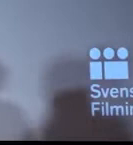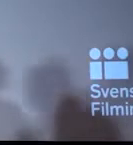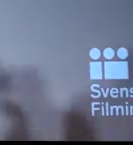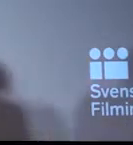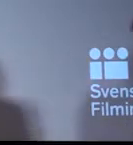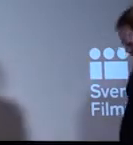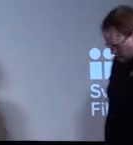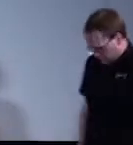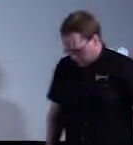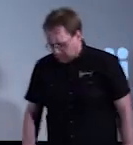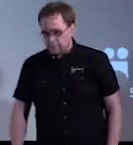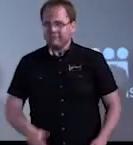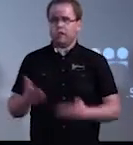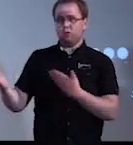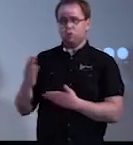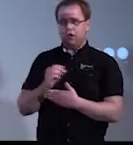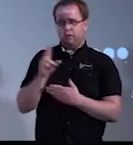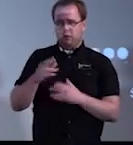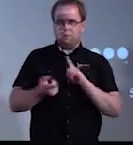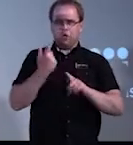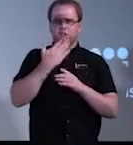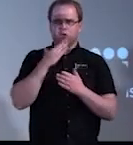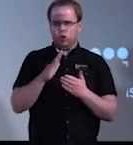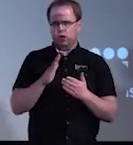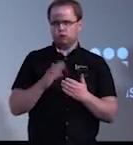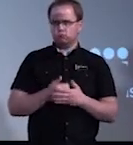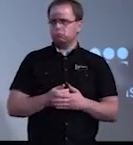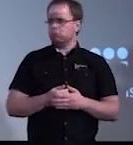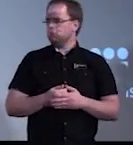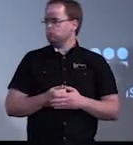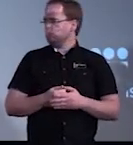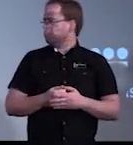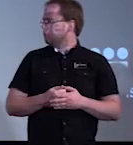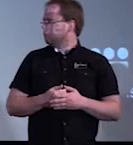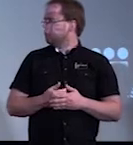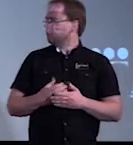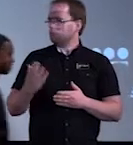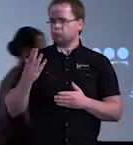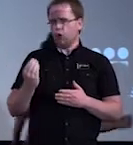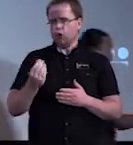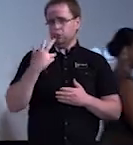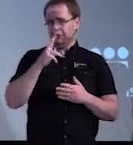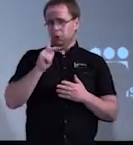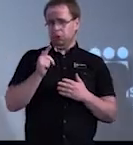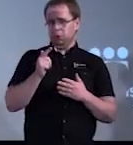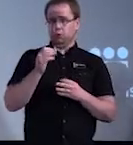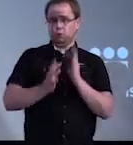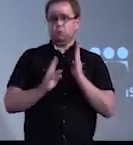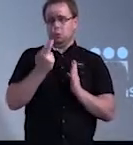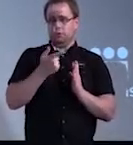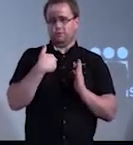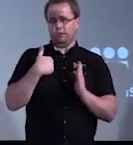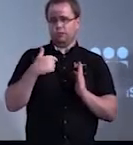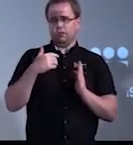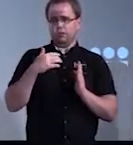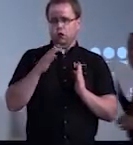Så varsågod Anna, du kan ju svara, börja med att svara på detta. Ja, alltså det är ju som det ser ut just nu så har vi ju